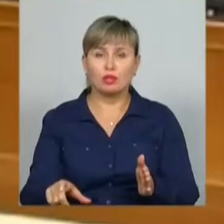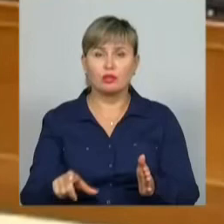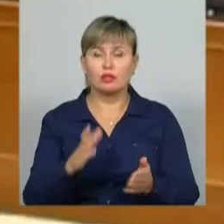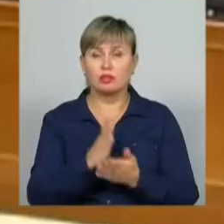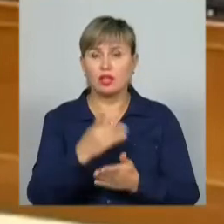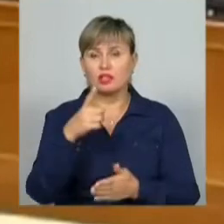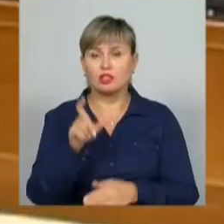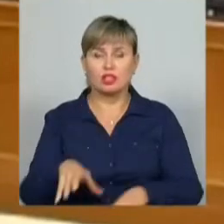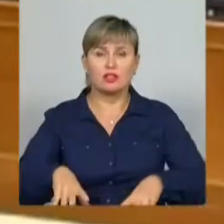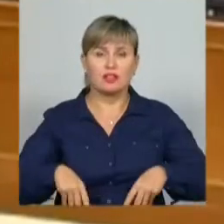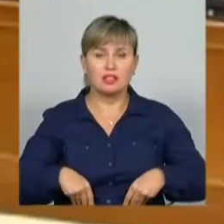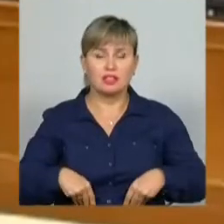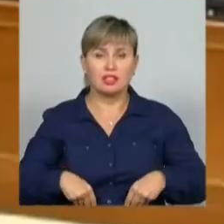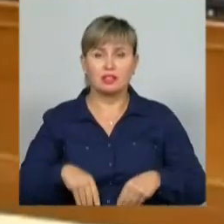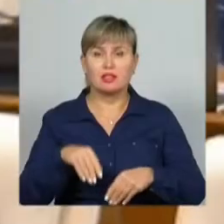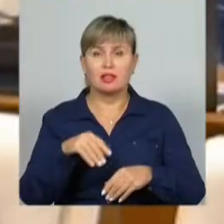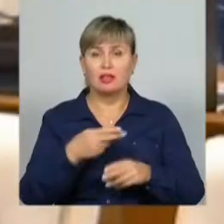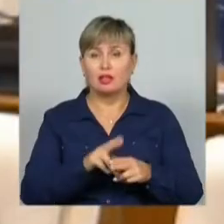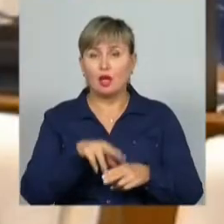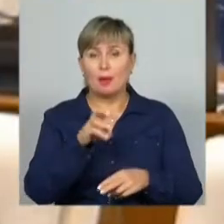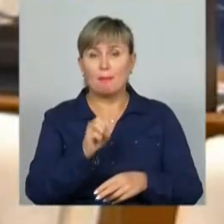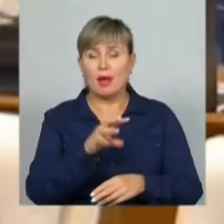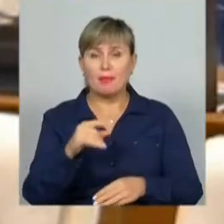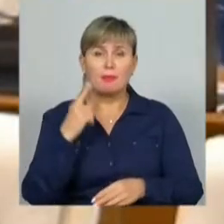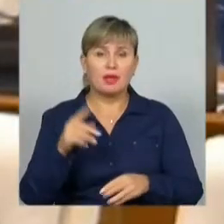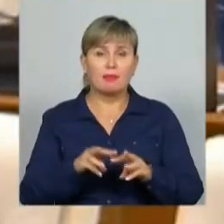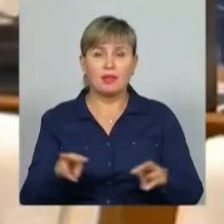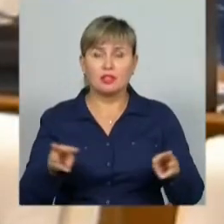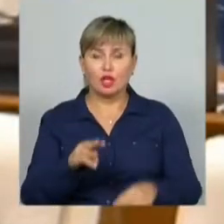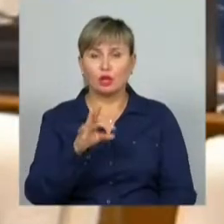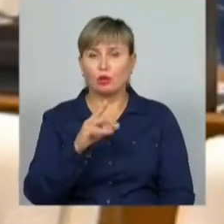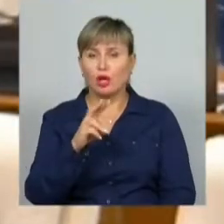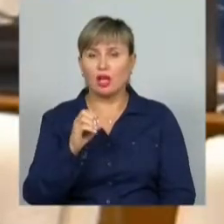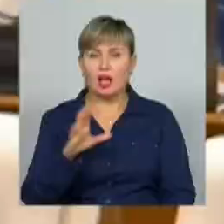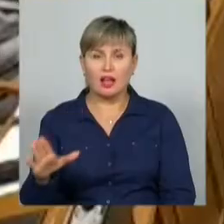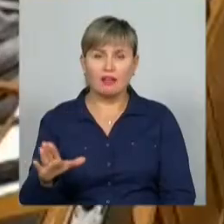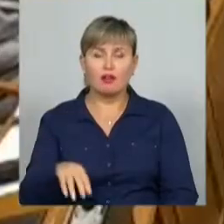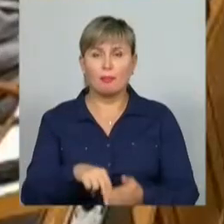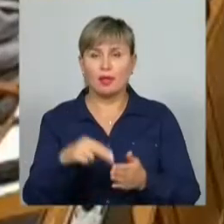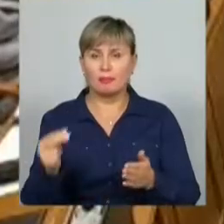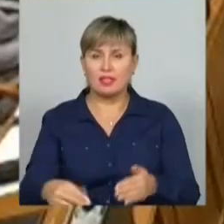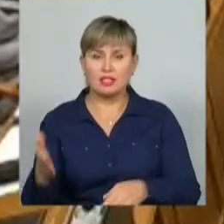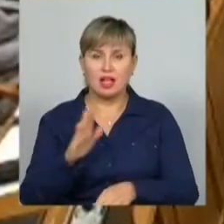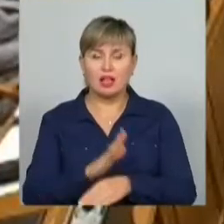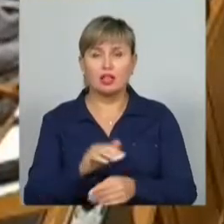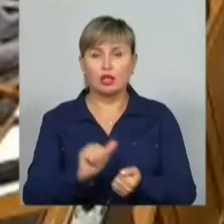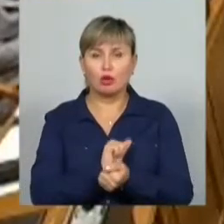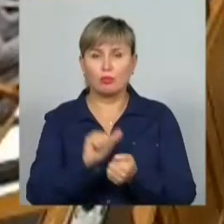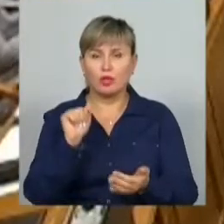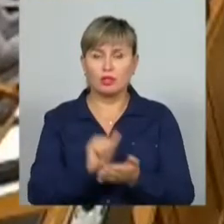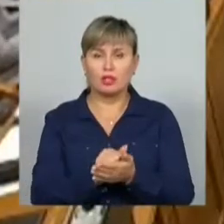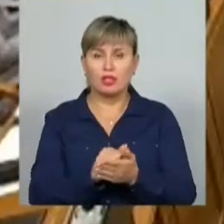воздержался указ о назначении мамина премьер-министром касым-жомарт токаев уже подписал документ опубликован на сайте